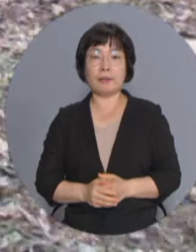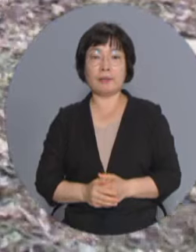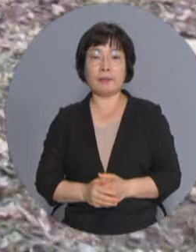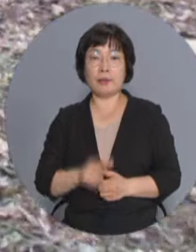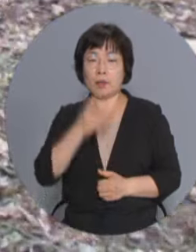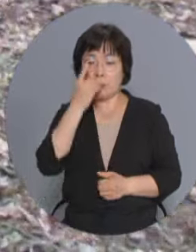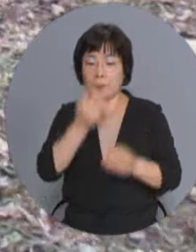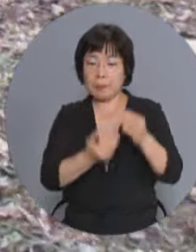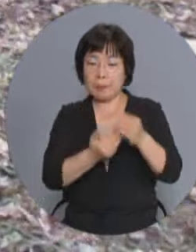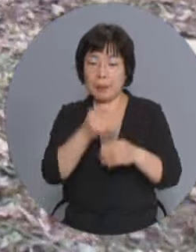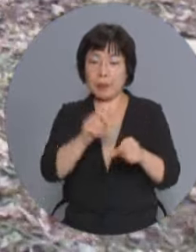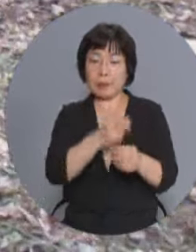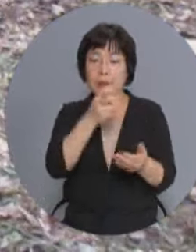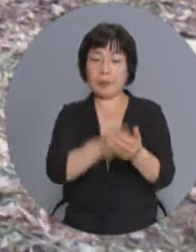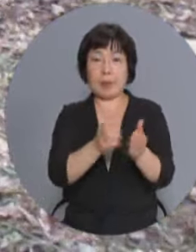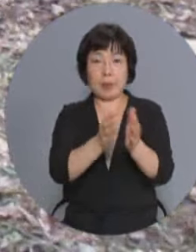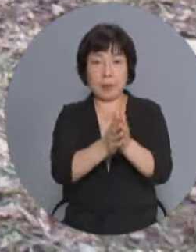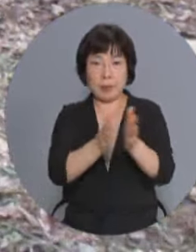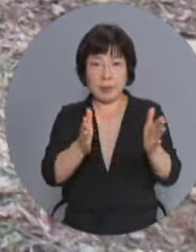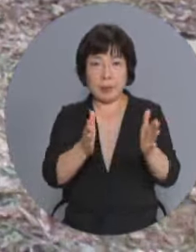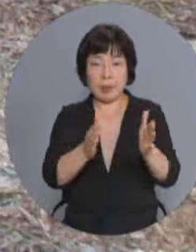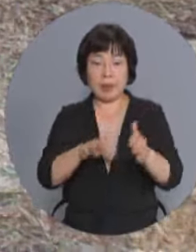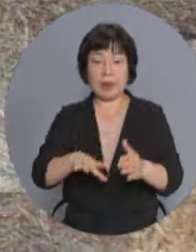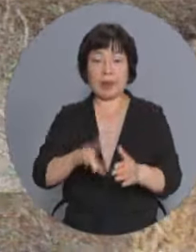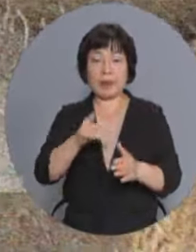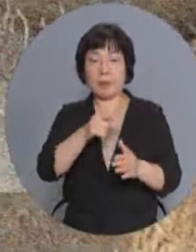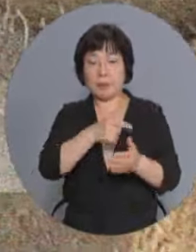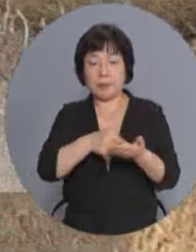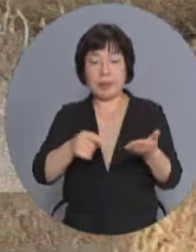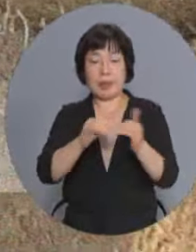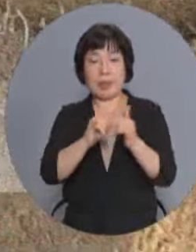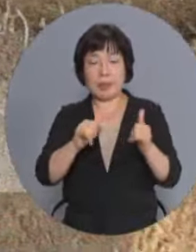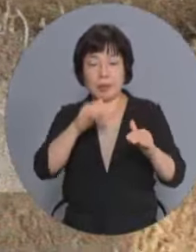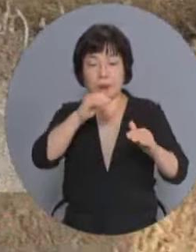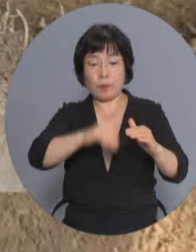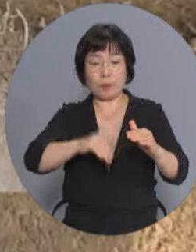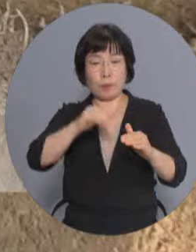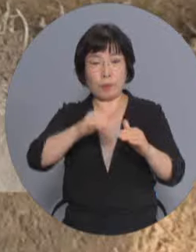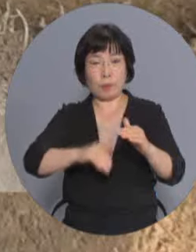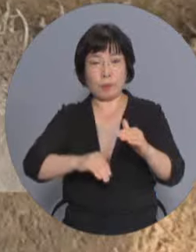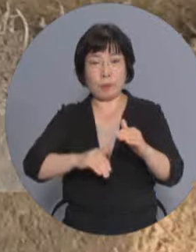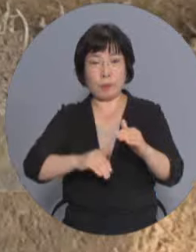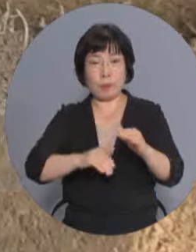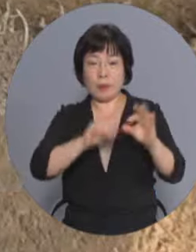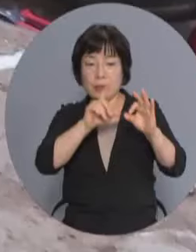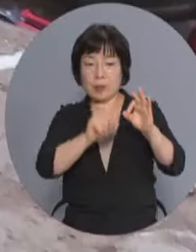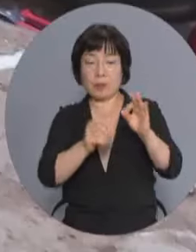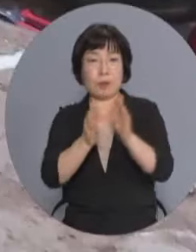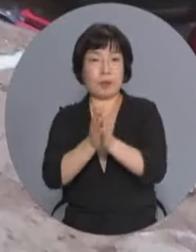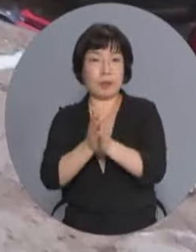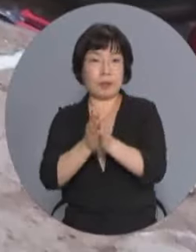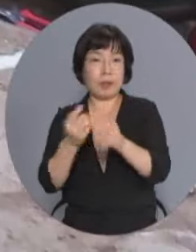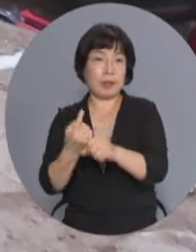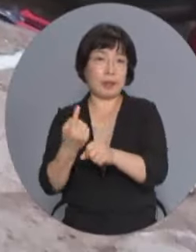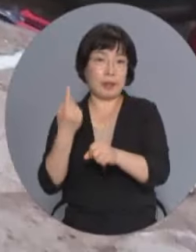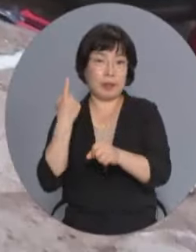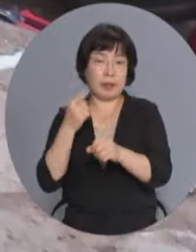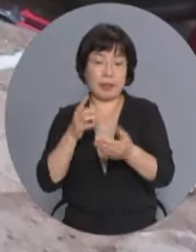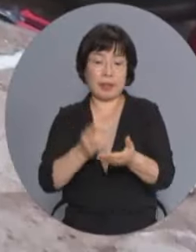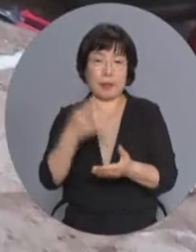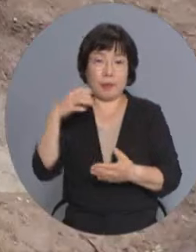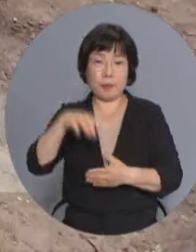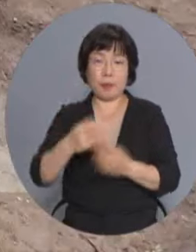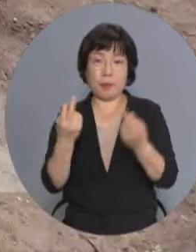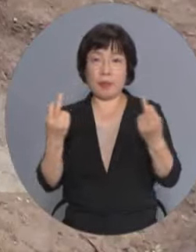기자입니다여 특별법 시행후 이진 생 발굴 조사 지난해 10월부터 시작해 담양군의 한